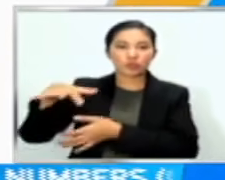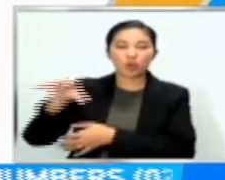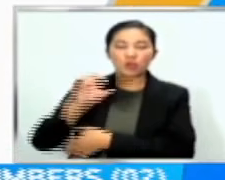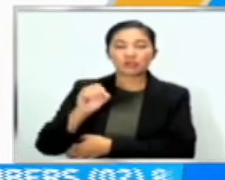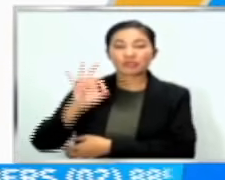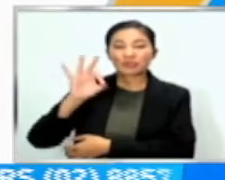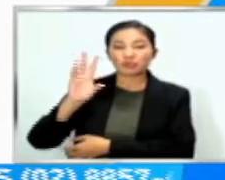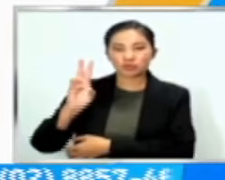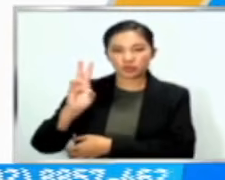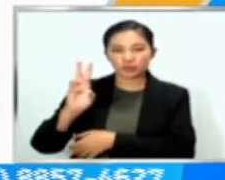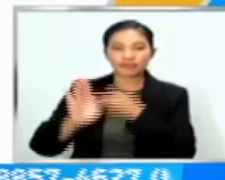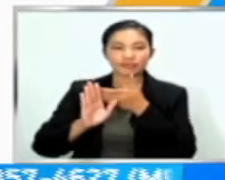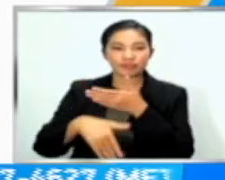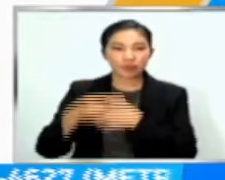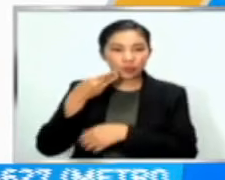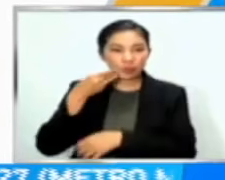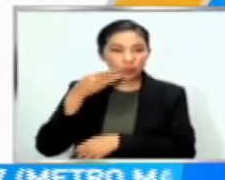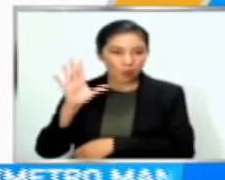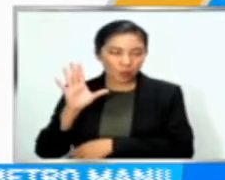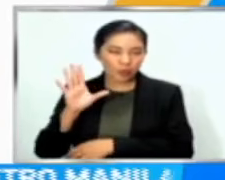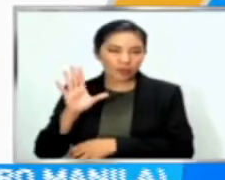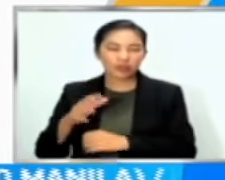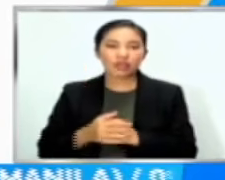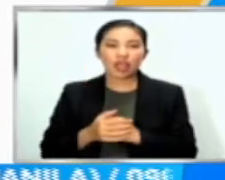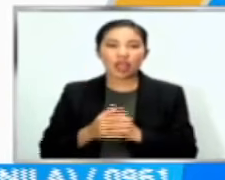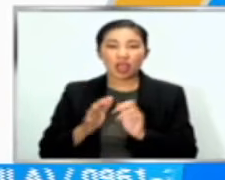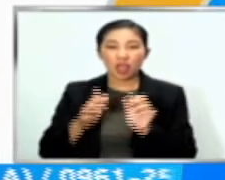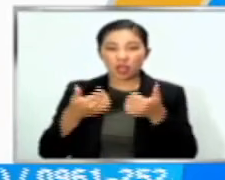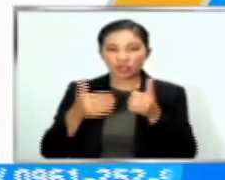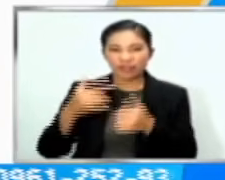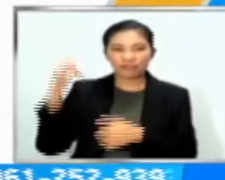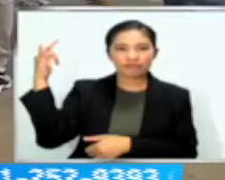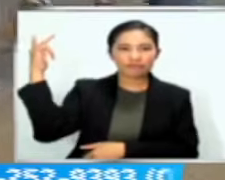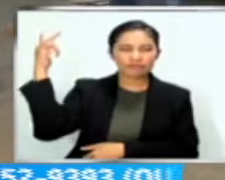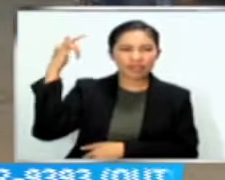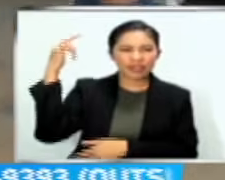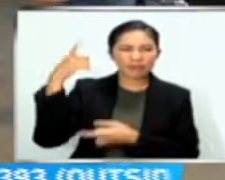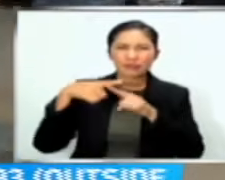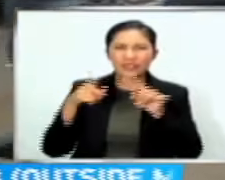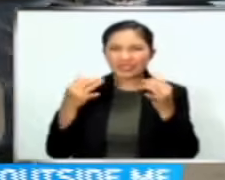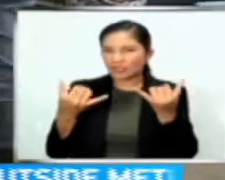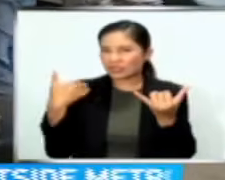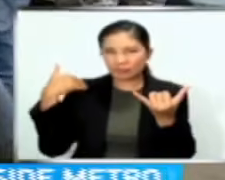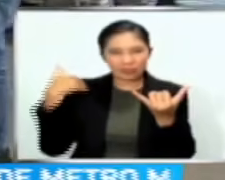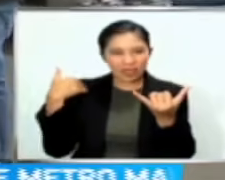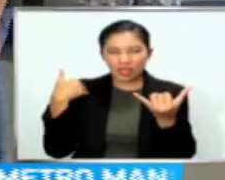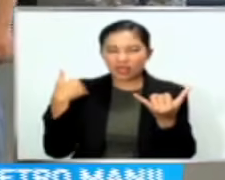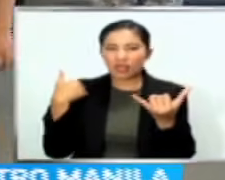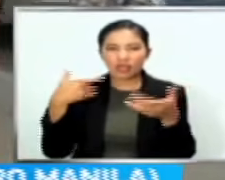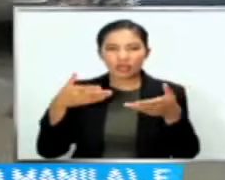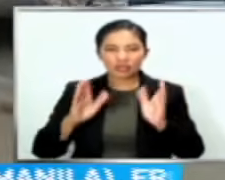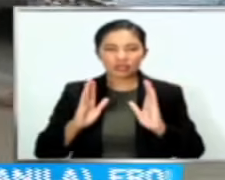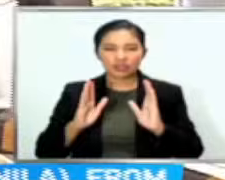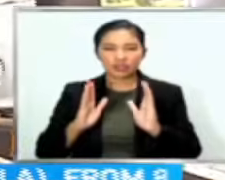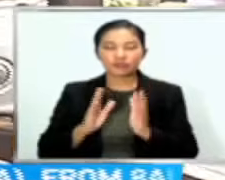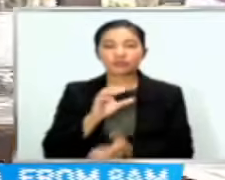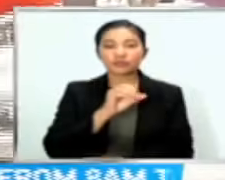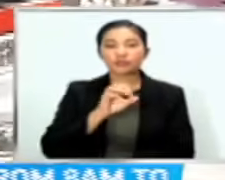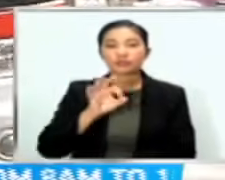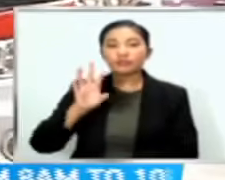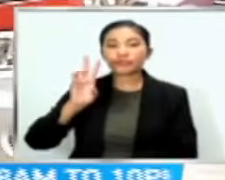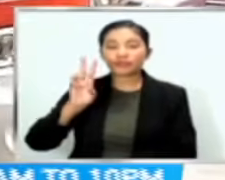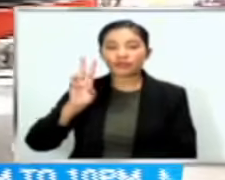through commercial flight. Kasi sa ngayon, hindi pa yan pwede nga. Aaksyonan din daw ng OWA ang reklamo ng